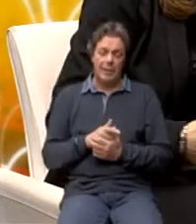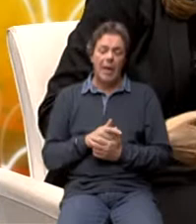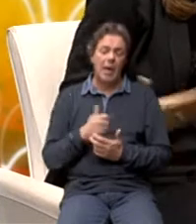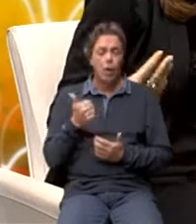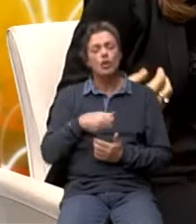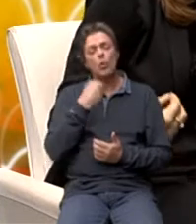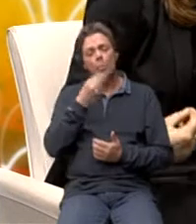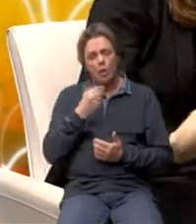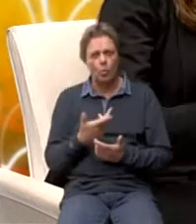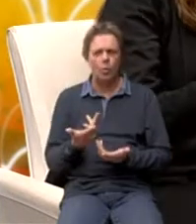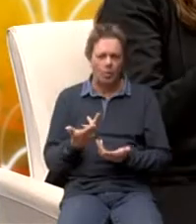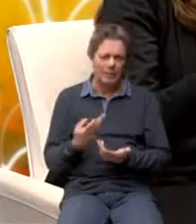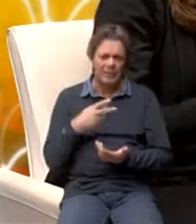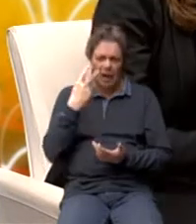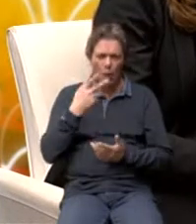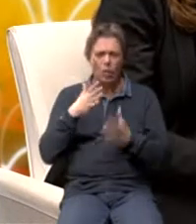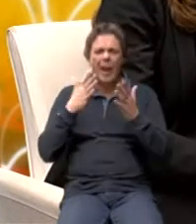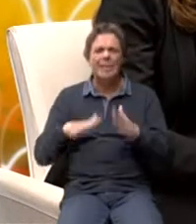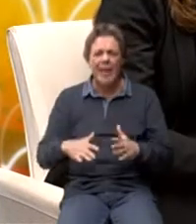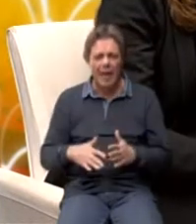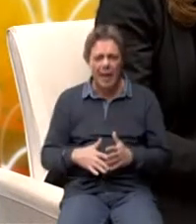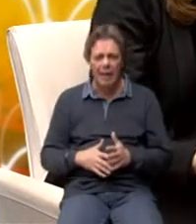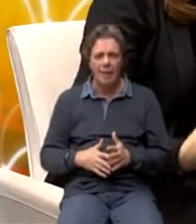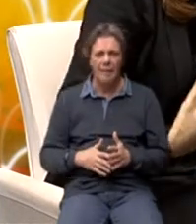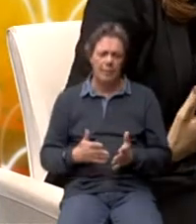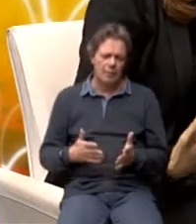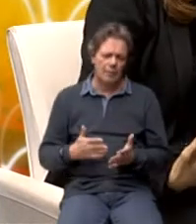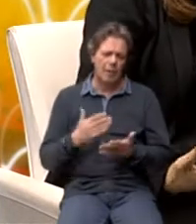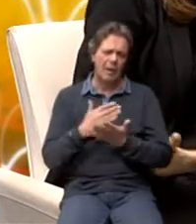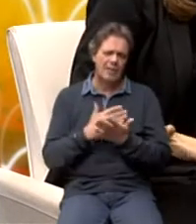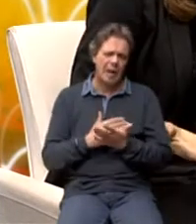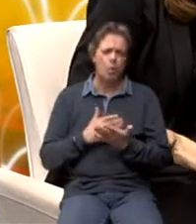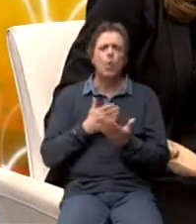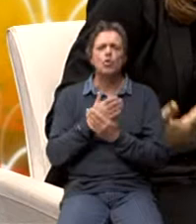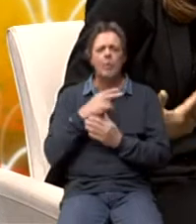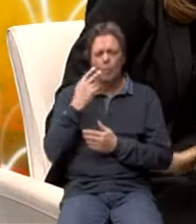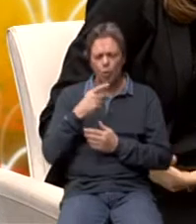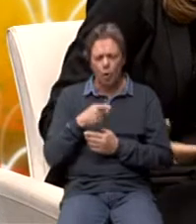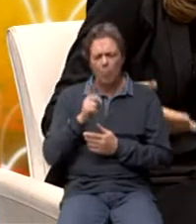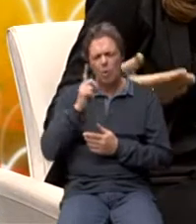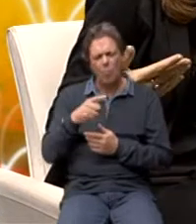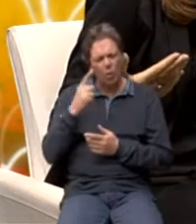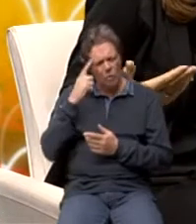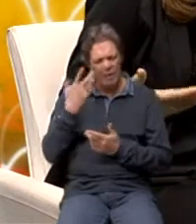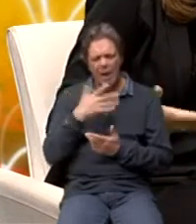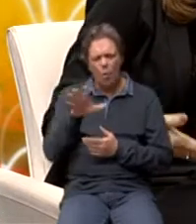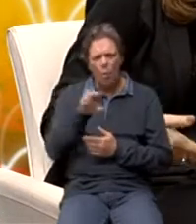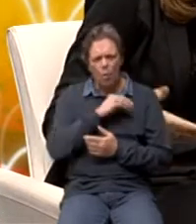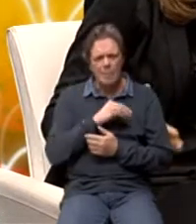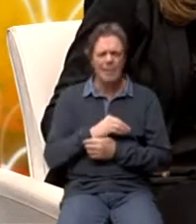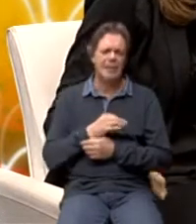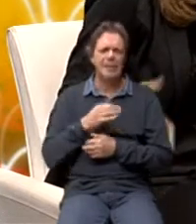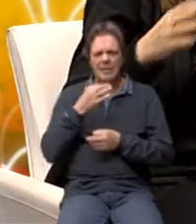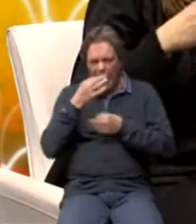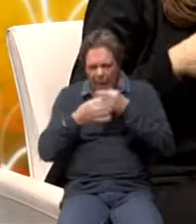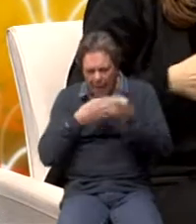su i kontrolna tijela idu u taj zakon o službenim kontrolama. Oni isto tako moraju znati kako uzimati za analizu i